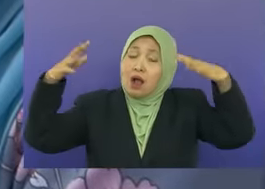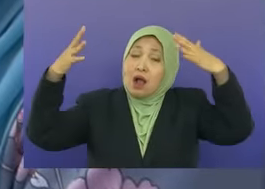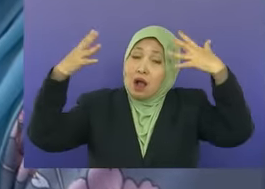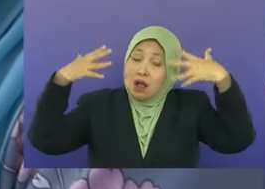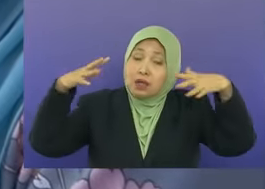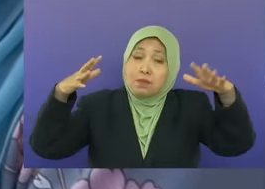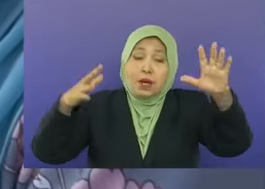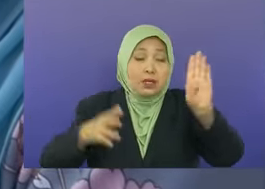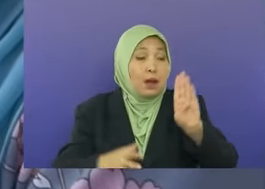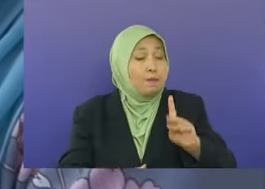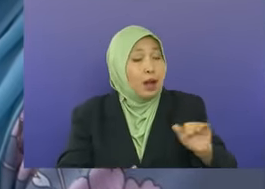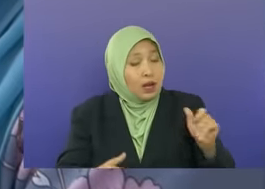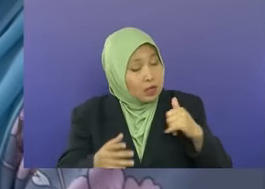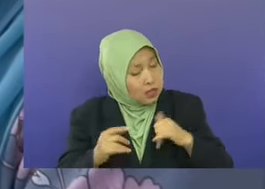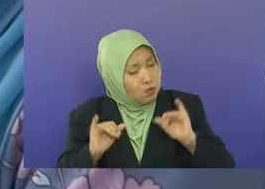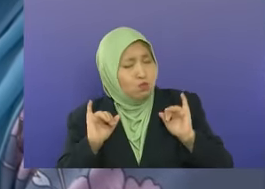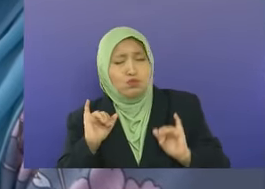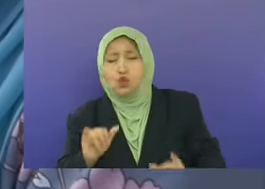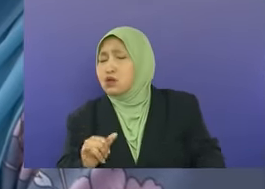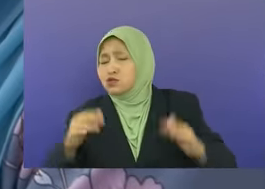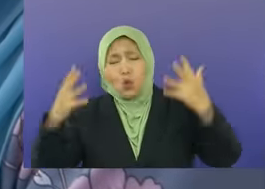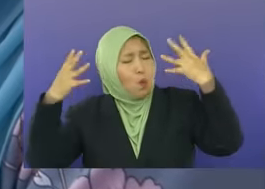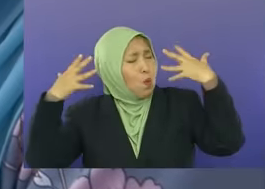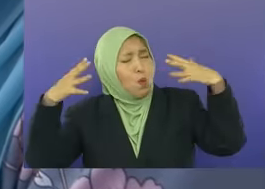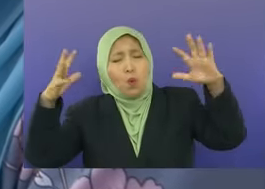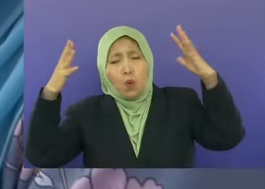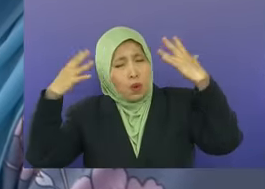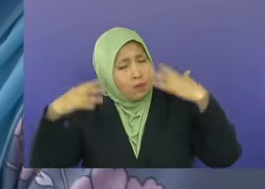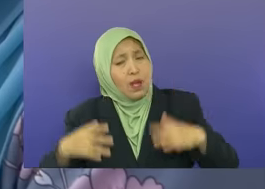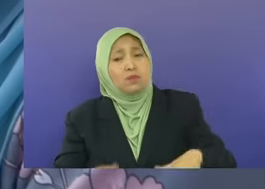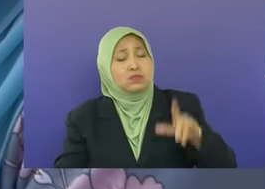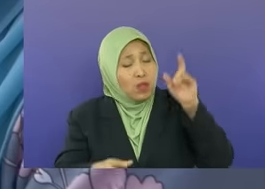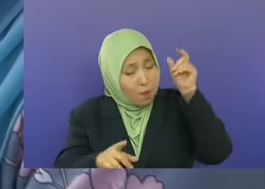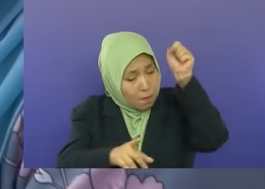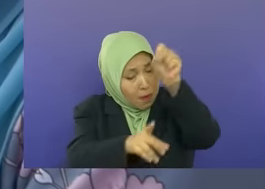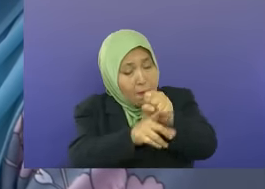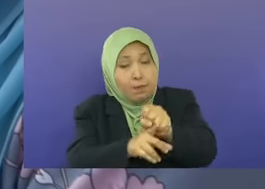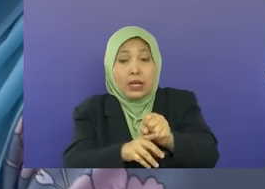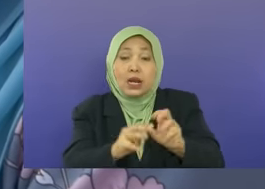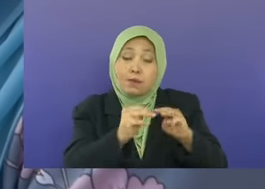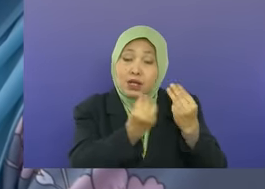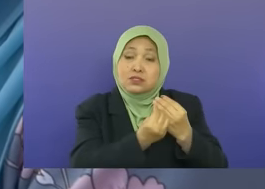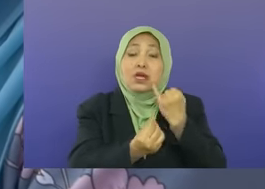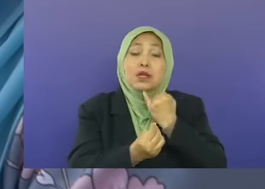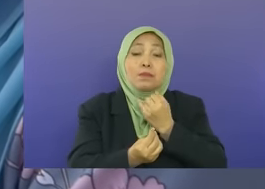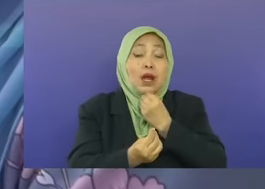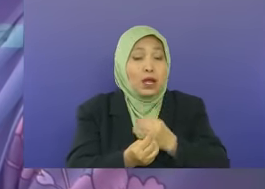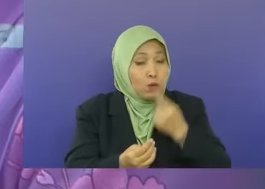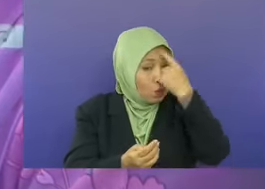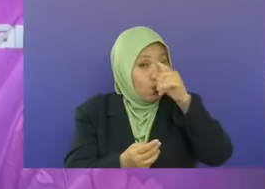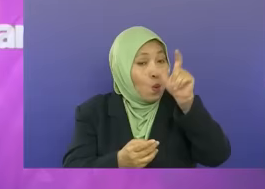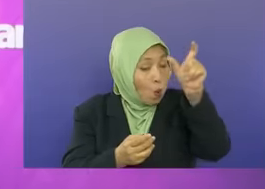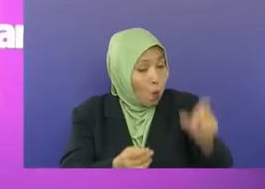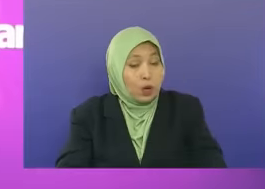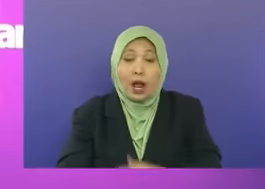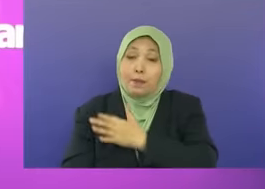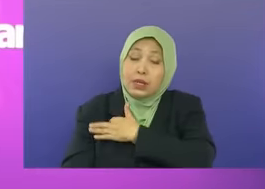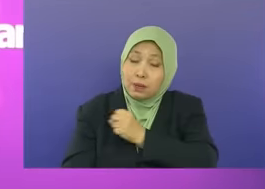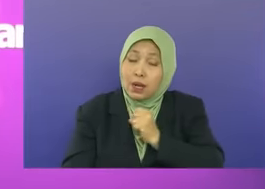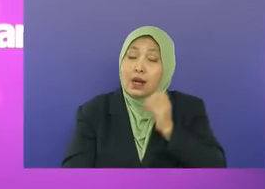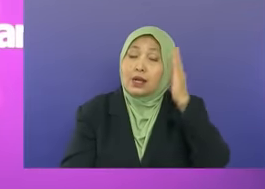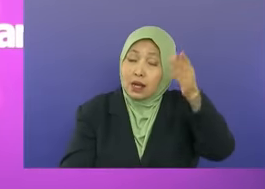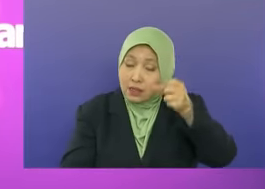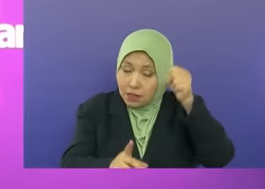bala ini memang hebat dan dianya kenal kepada ba Israil pelajaran untuk kita untuk orang beriman akan